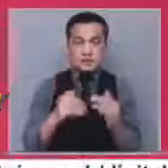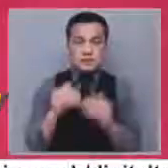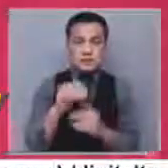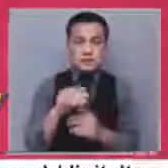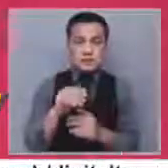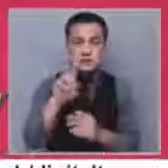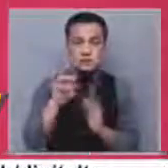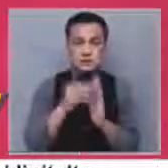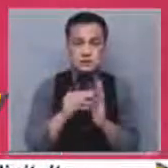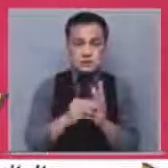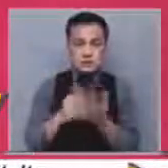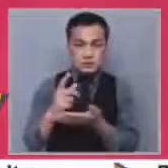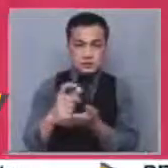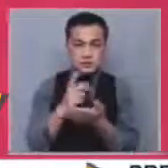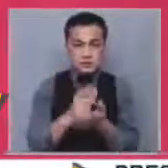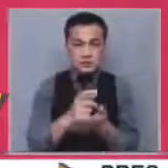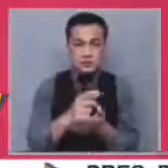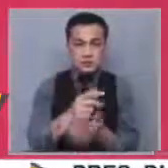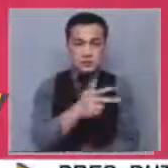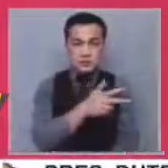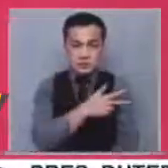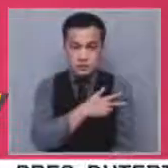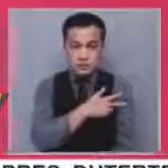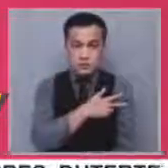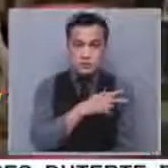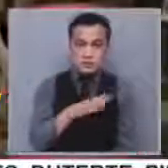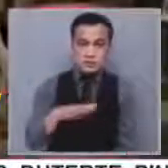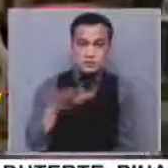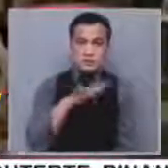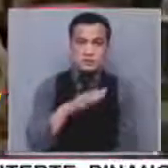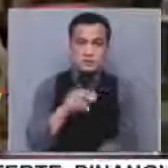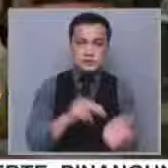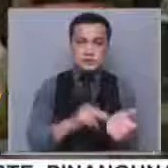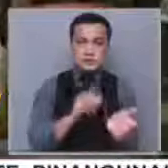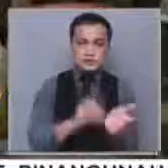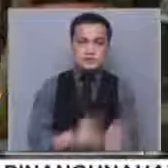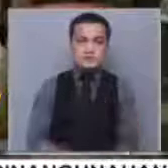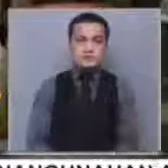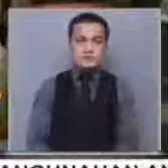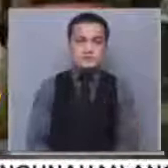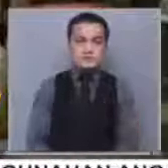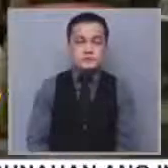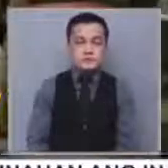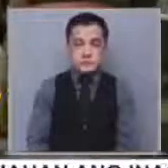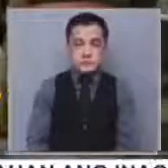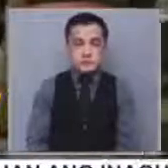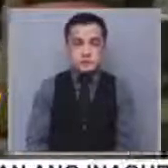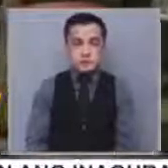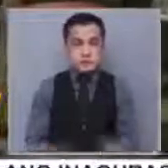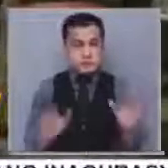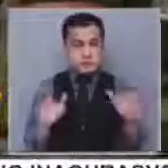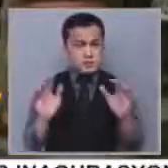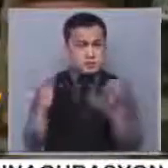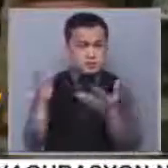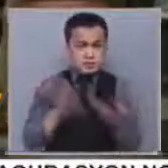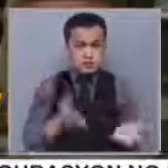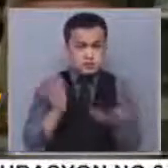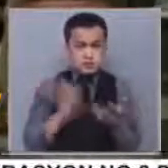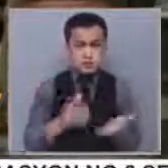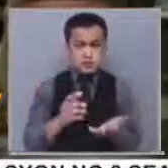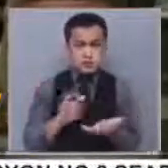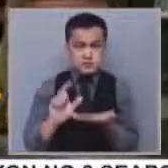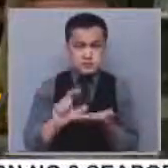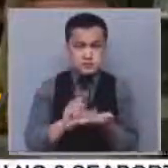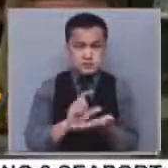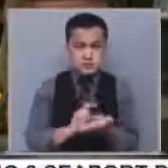naiturok bilang booster shots sa mga healthcare workers. Dahil dagsaan ang supply ng bakuna sa bansa, walang humpay